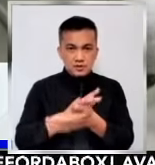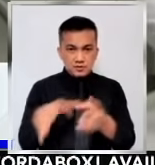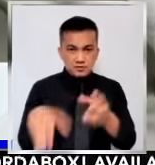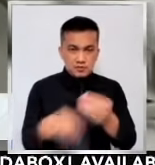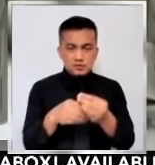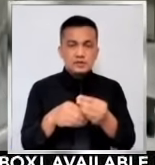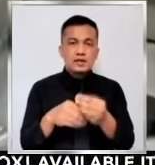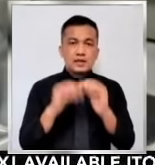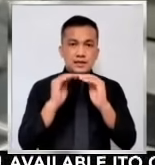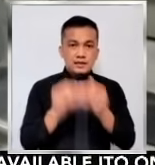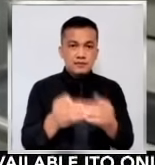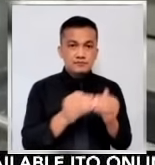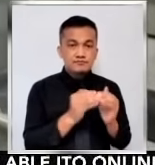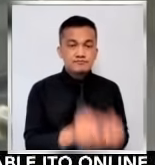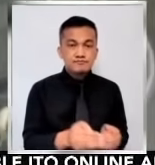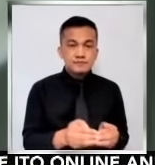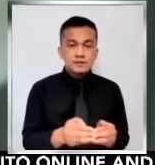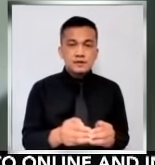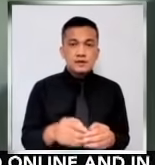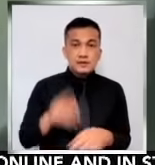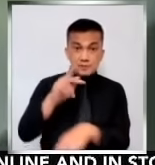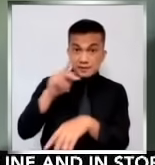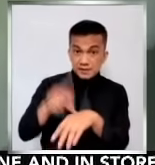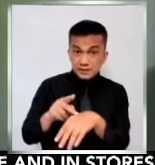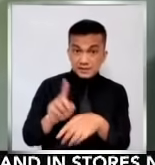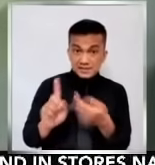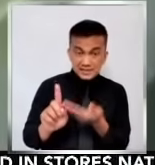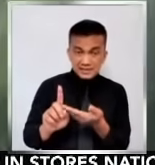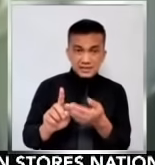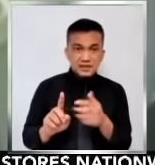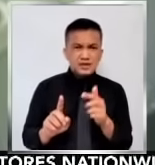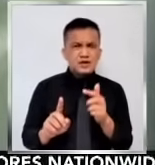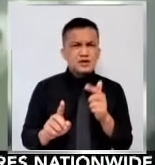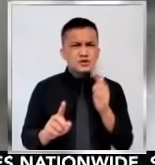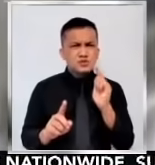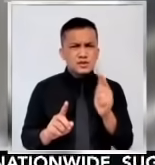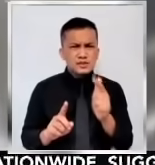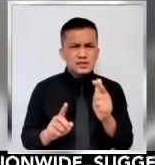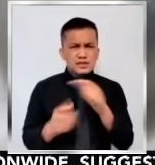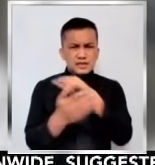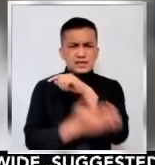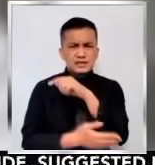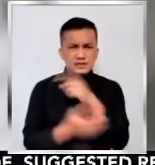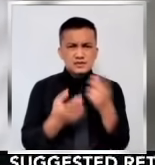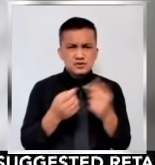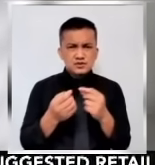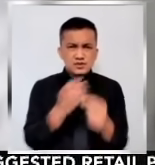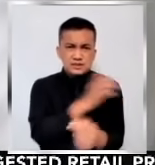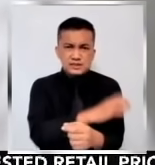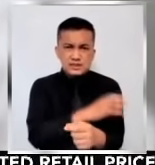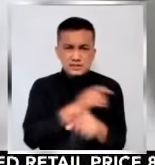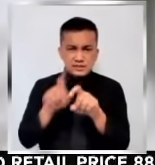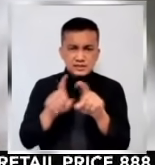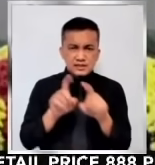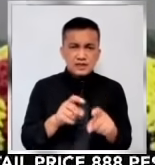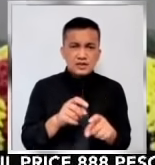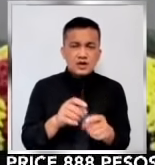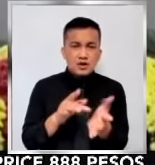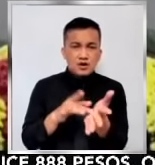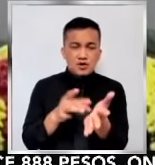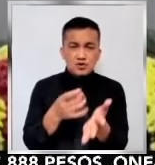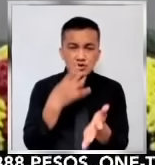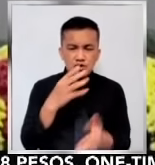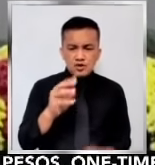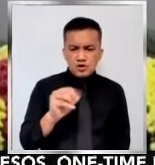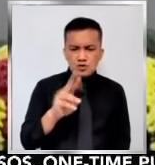ang Pilipinas sa mahigit 20 bansa kung saan isinasagawa ang clinical trial sa oral antiviral drug na Molnupiravir.